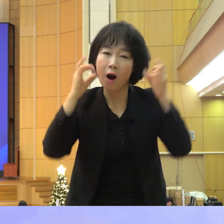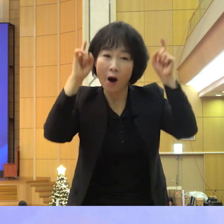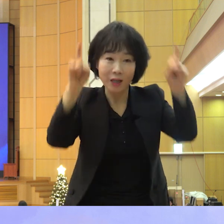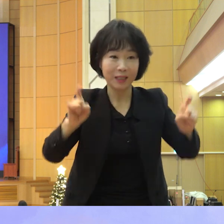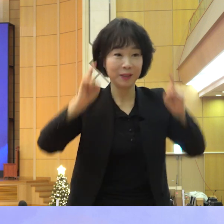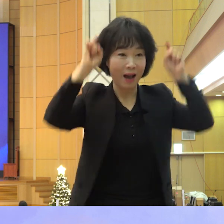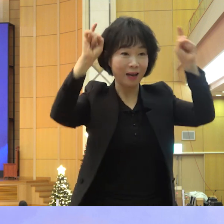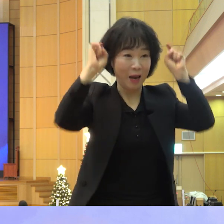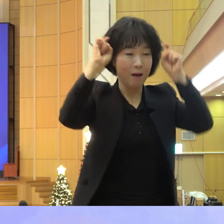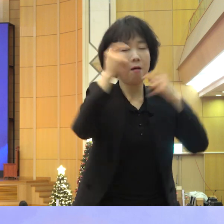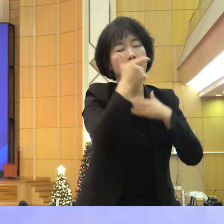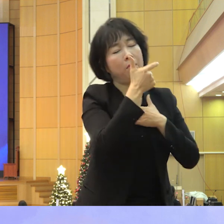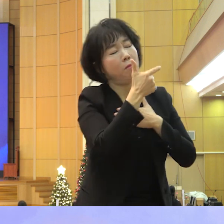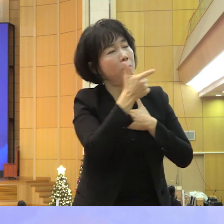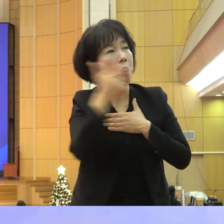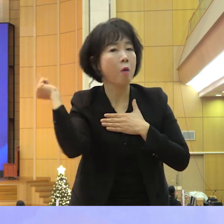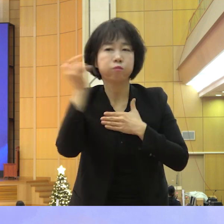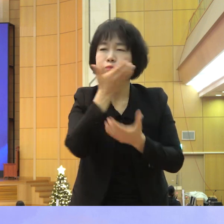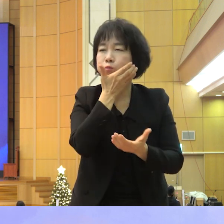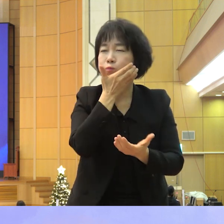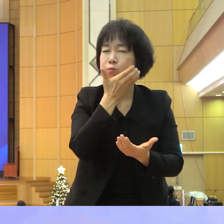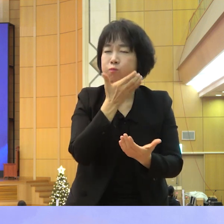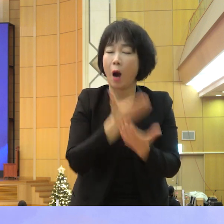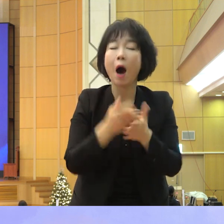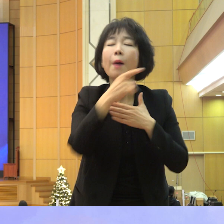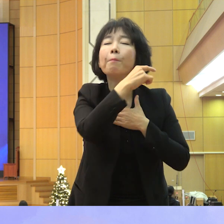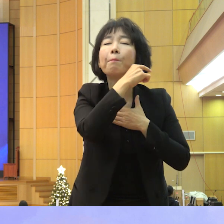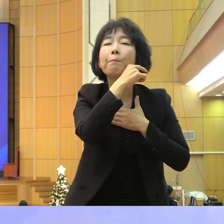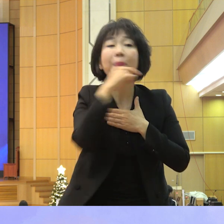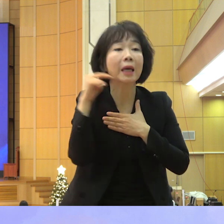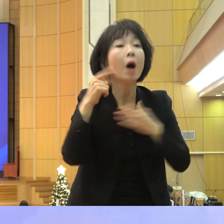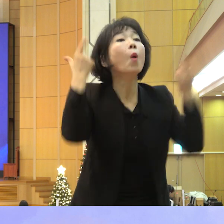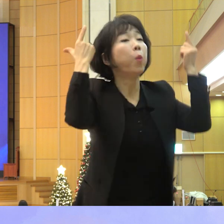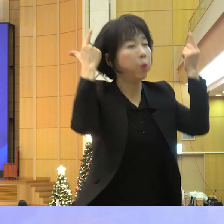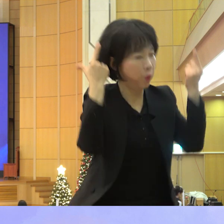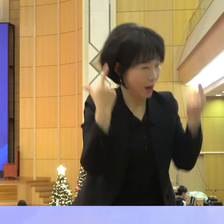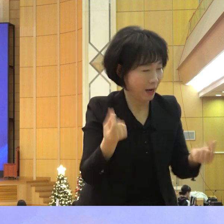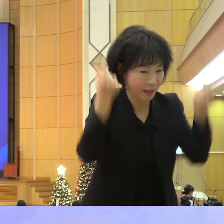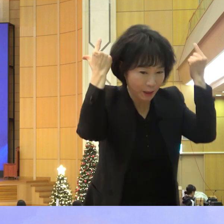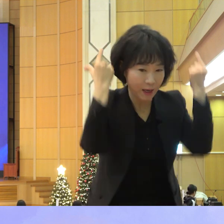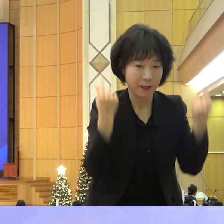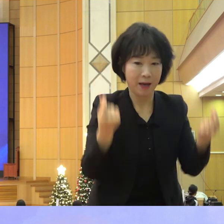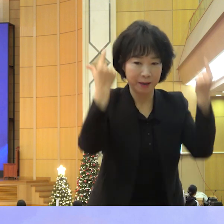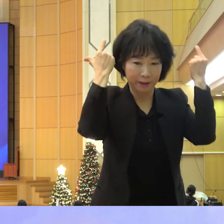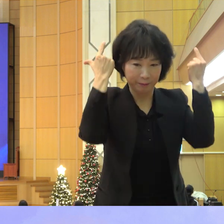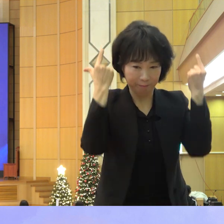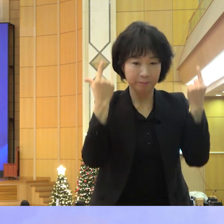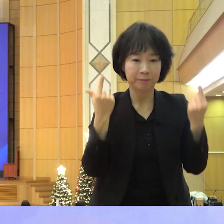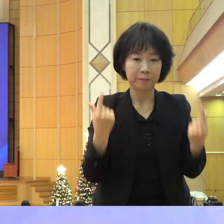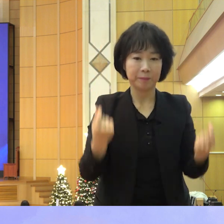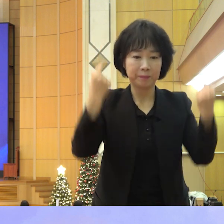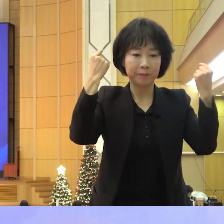보혈 그 어린 양의 매우 귀중한 피로다.